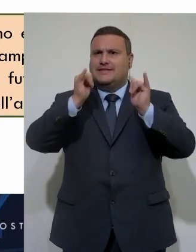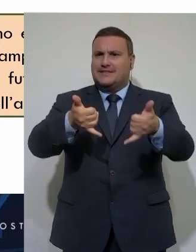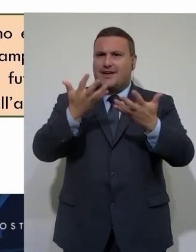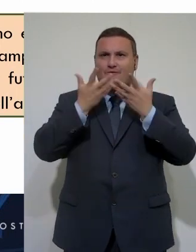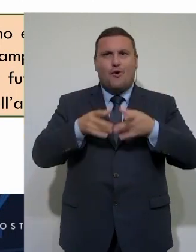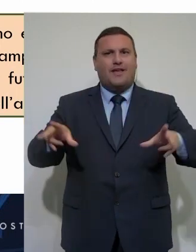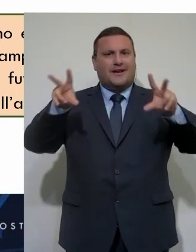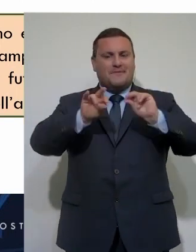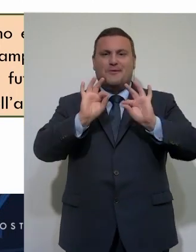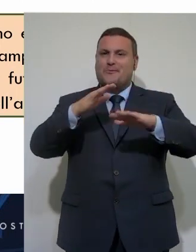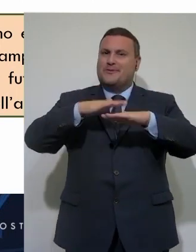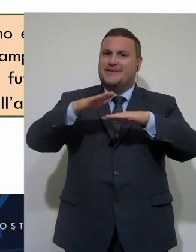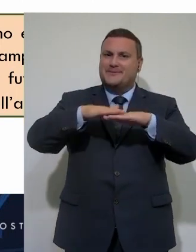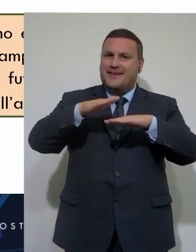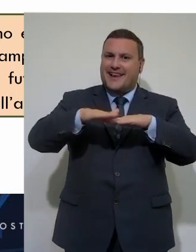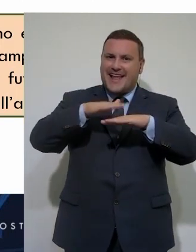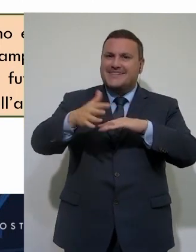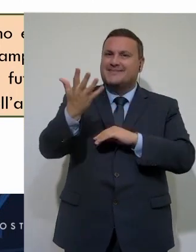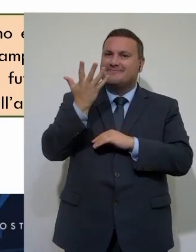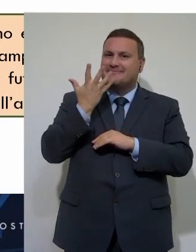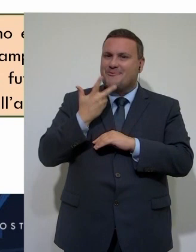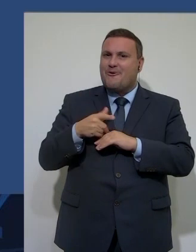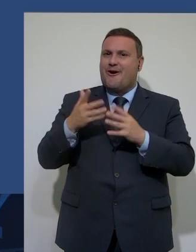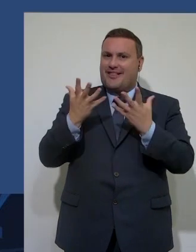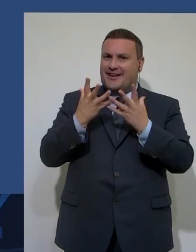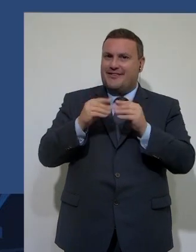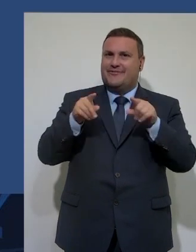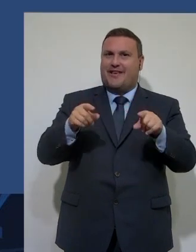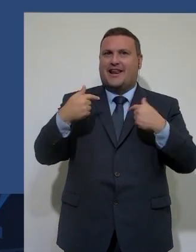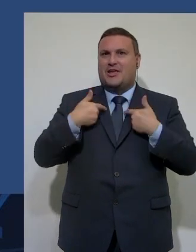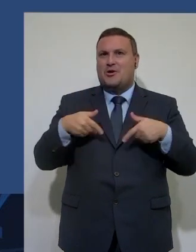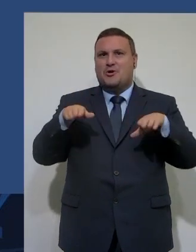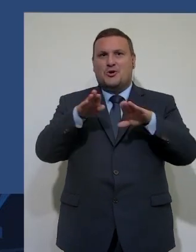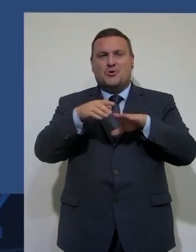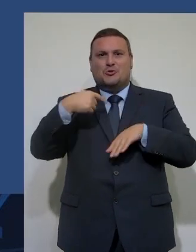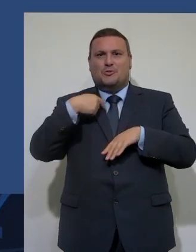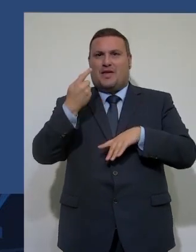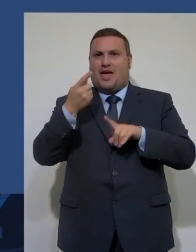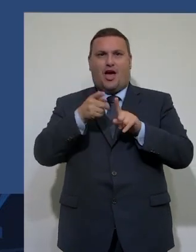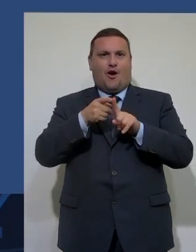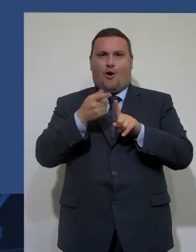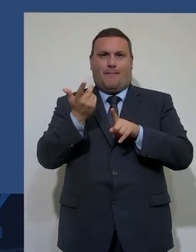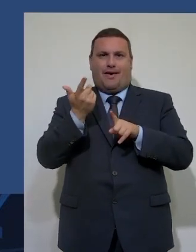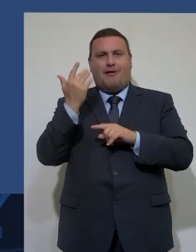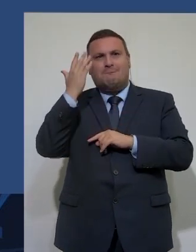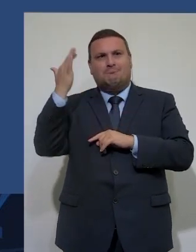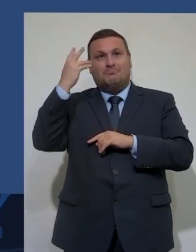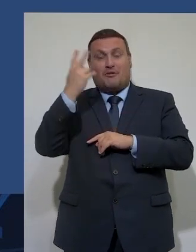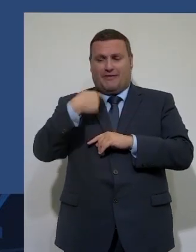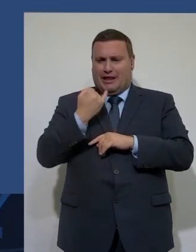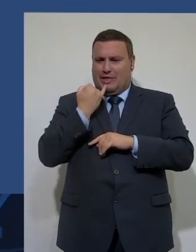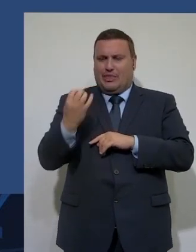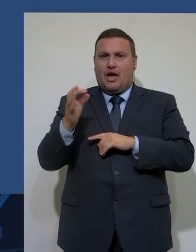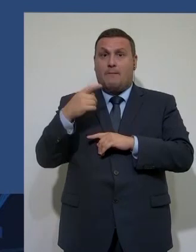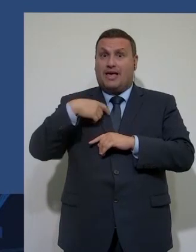non soddisfatti, altri che chiederebbero alcune modifiche. Io chiudo con una considerazione, davvero una nicchia, però se vogliamo essere preparati come